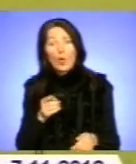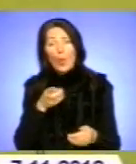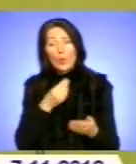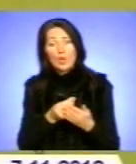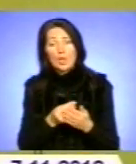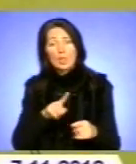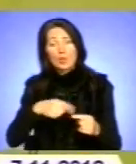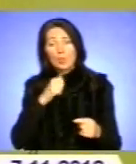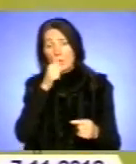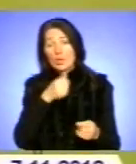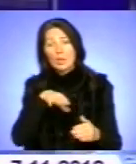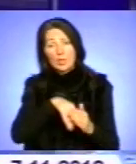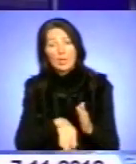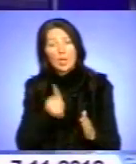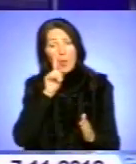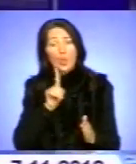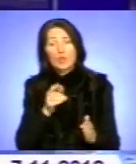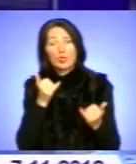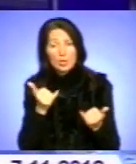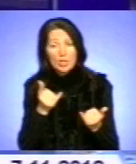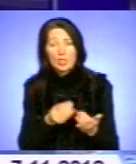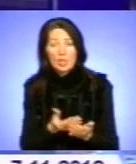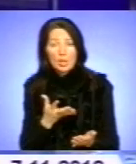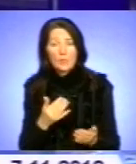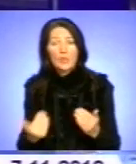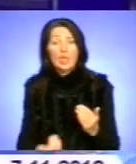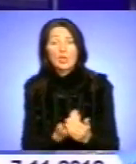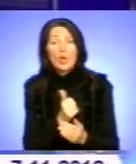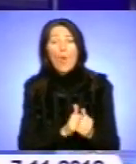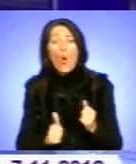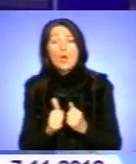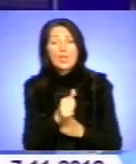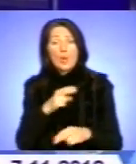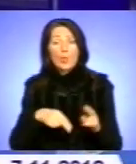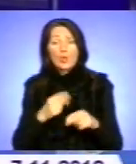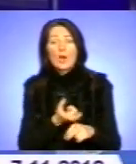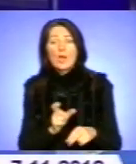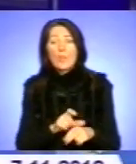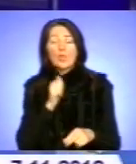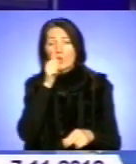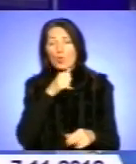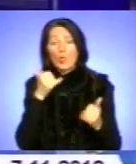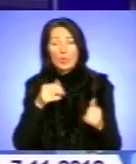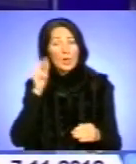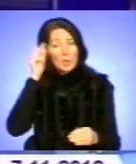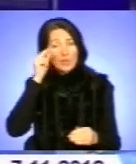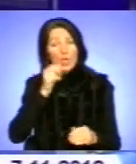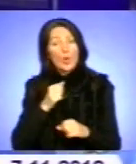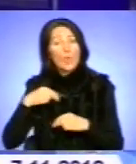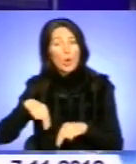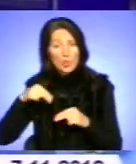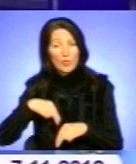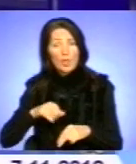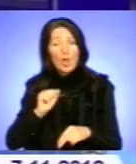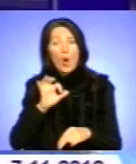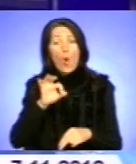поки що нинішня ціна. Знову у лідерах. Будували більше року, тепер навчатимуть працювати. Олександрівці